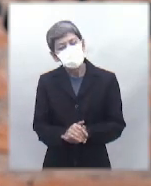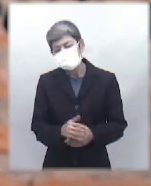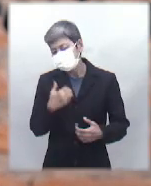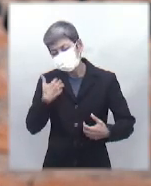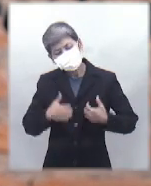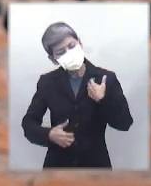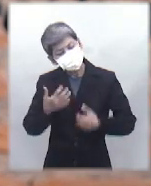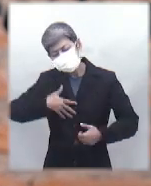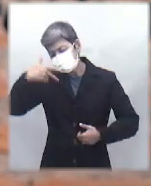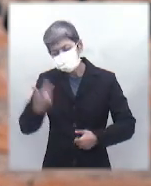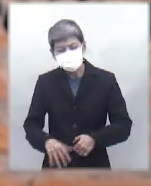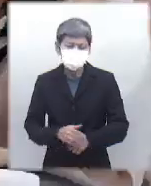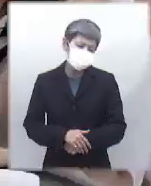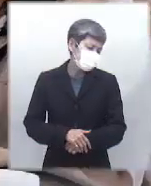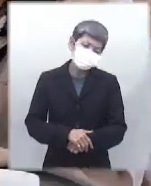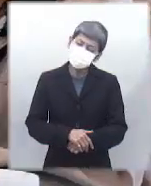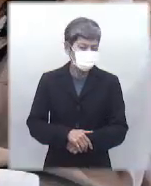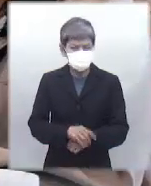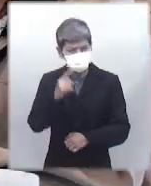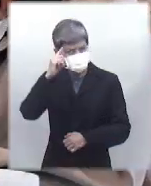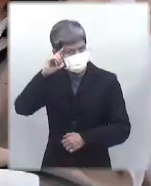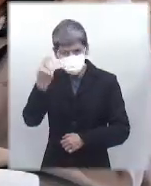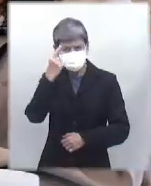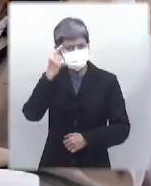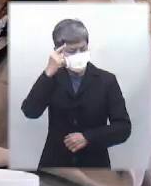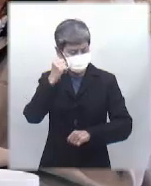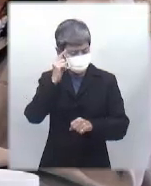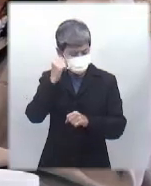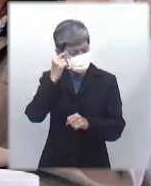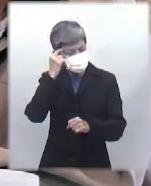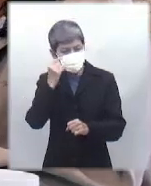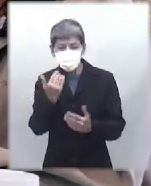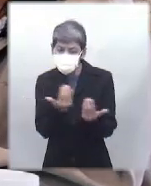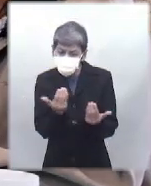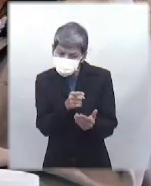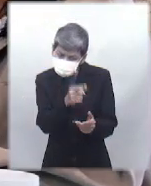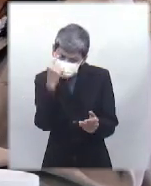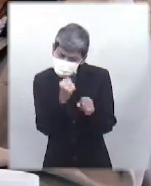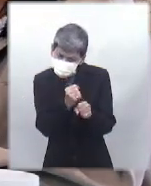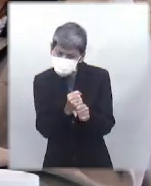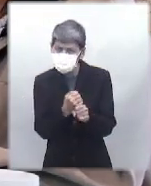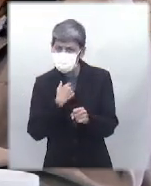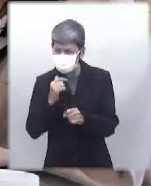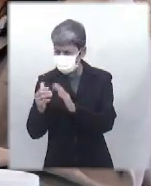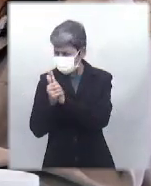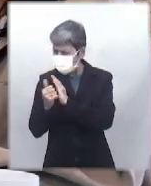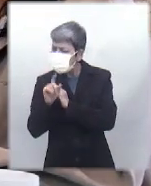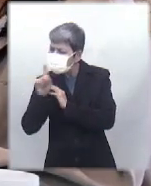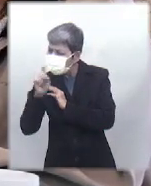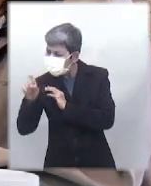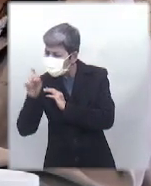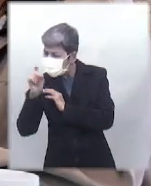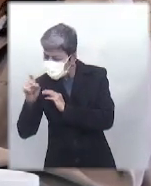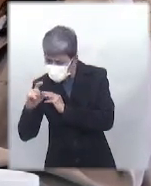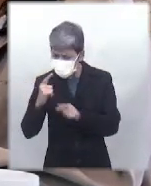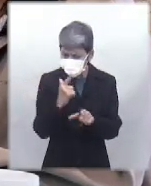น้อยท้อใจนะคิดอยู่อย่างนั้นแหละงั้นเราต้องคิดให้ได้มีแนวคิดให้ดีแล้วก็หาคนที่เก่งคนที่เชี่ยวชาญเรื่องนี้จริงๆ